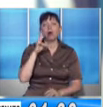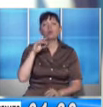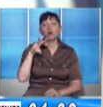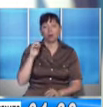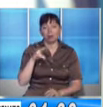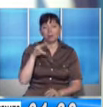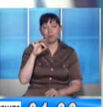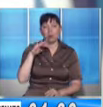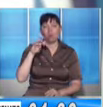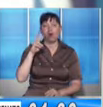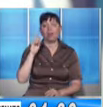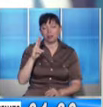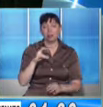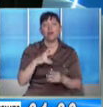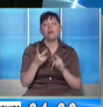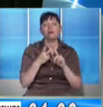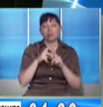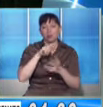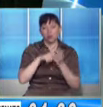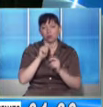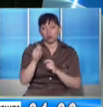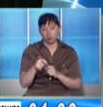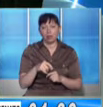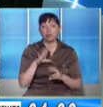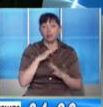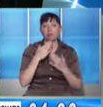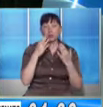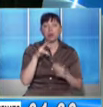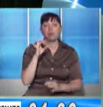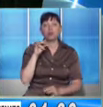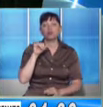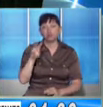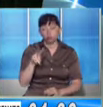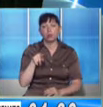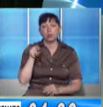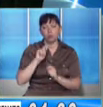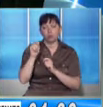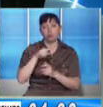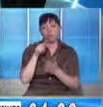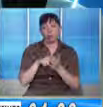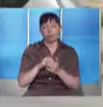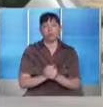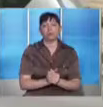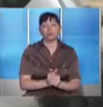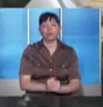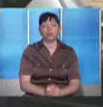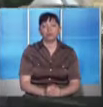pentru a doua rundă de întrebări. Cred că domnul Perciun a răspuns ultimul. Vă rog, întrebarea pentru domnul Perciun.